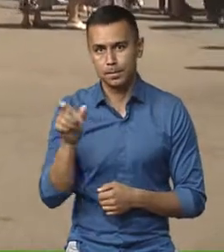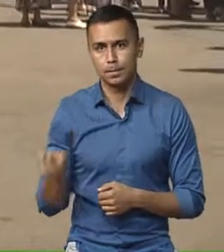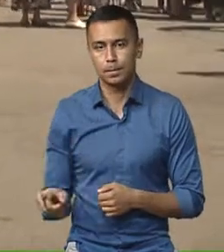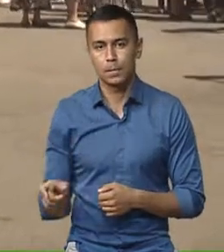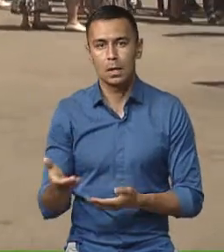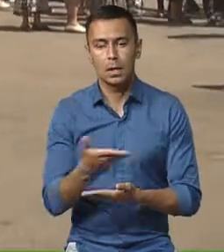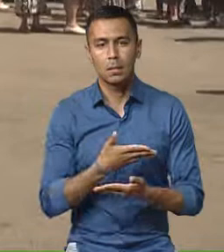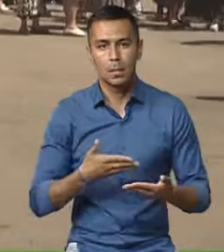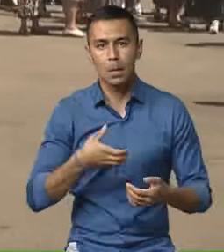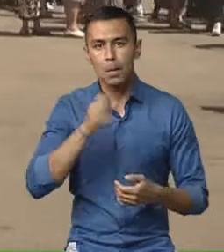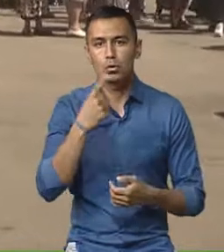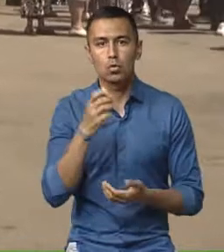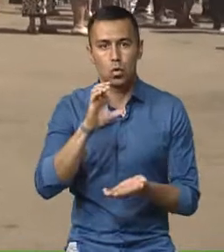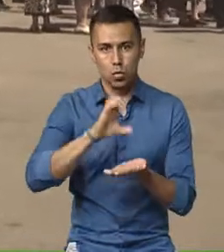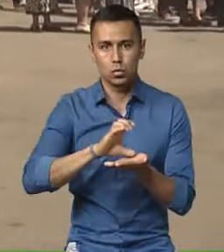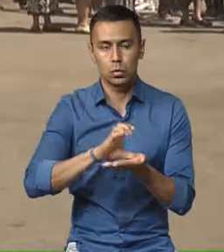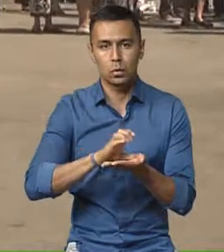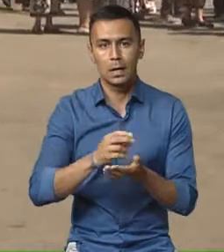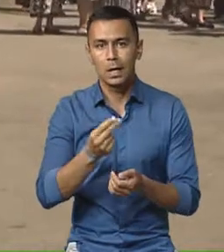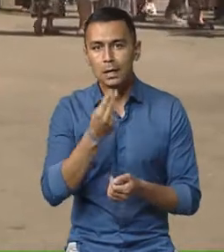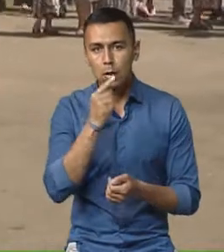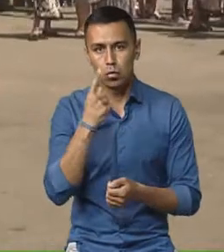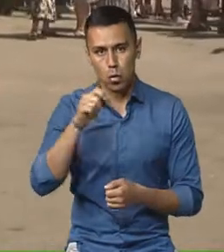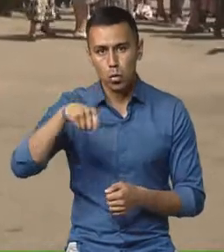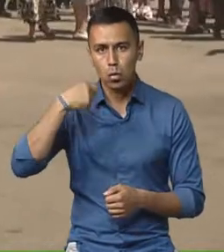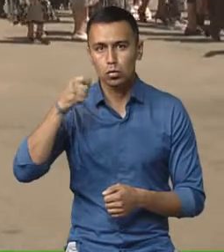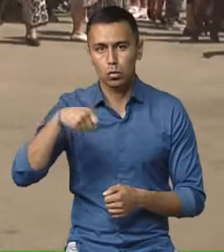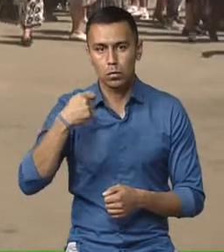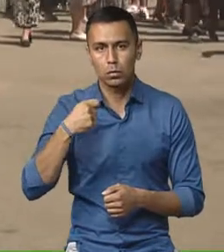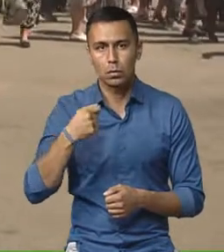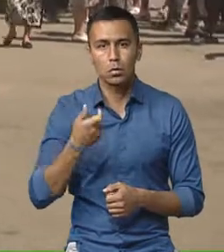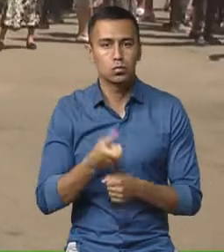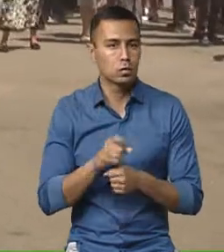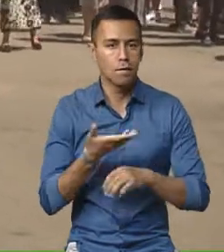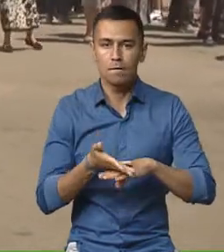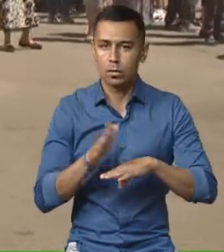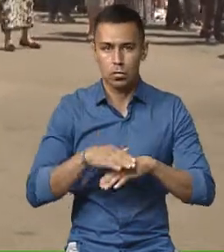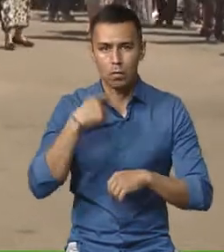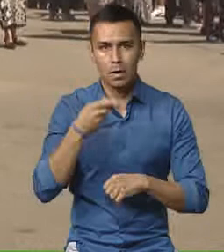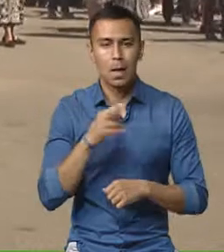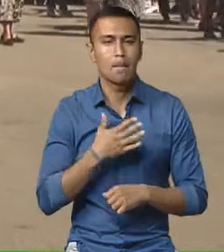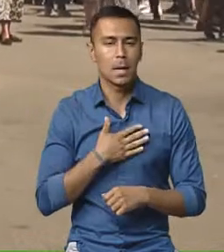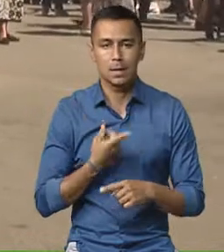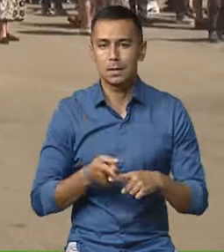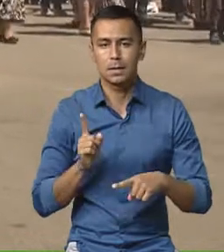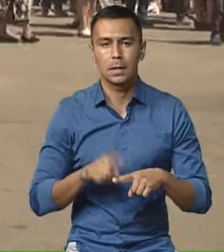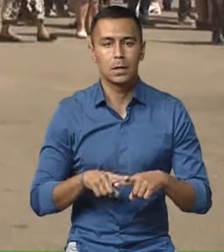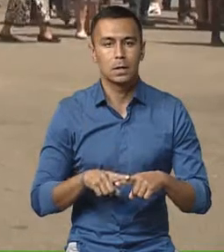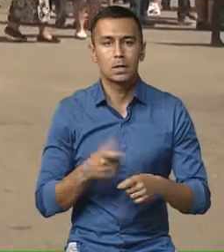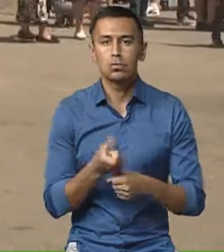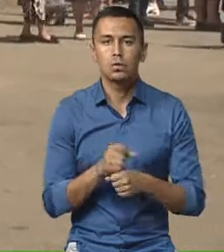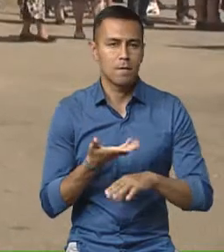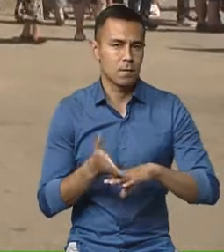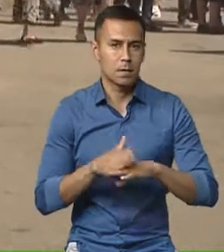Ми пили з одної кружки, їли одною ложкою. Мені дуже важко говорити, і для мене це дуже важка